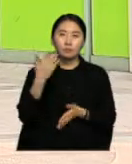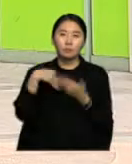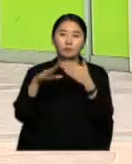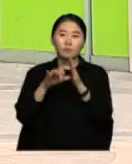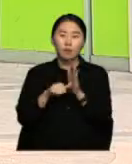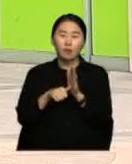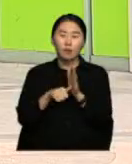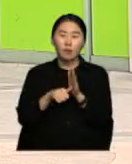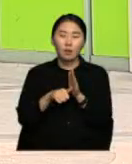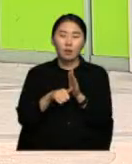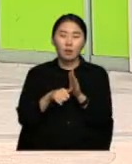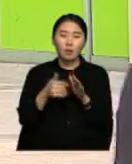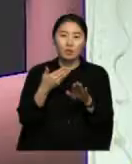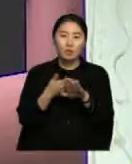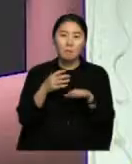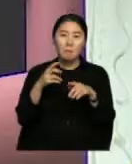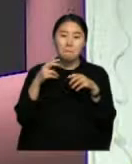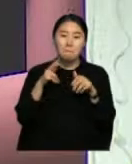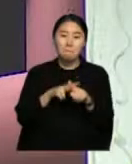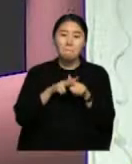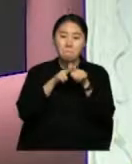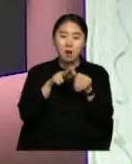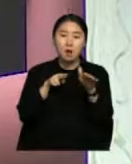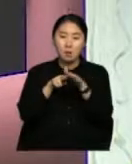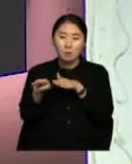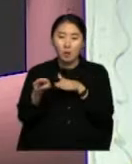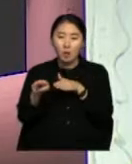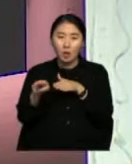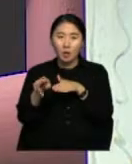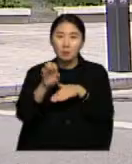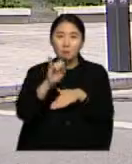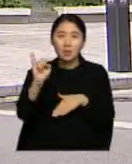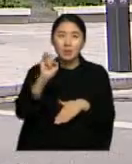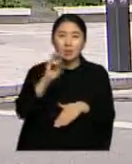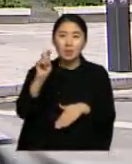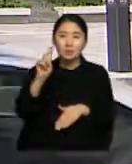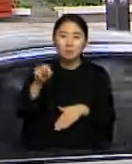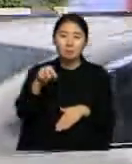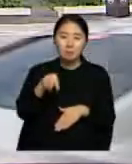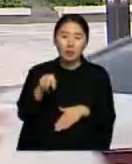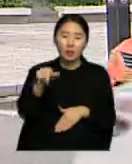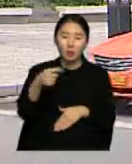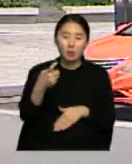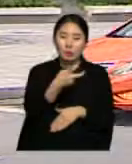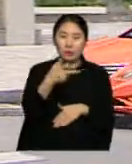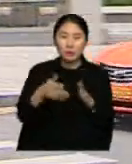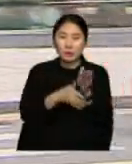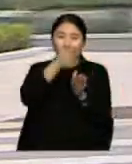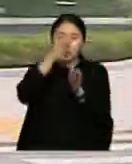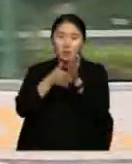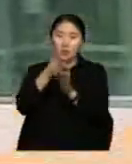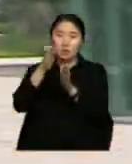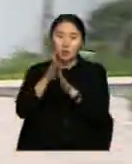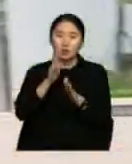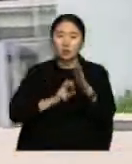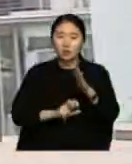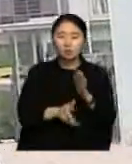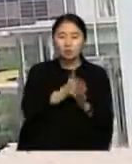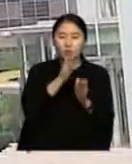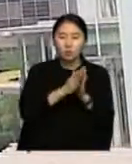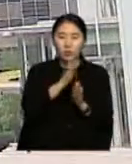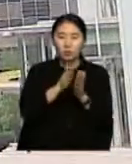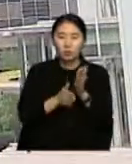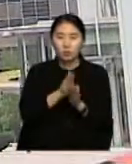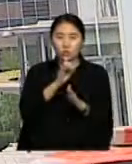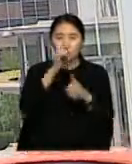조선시대 서민들이 양반들의 말을 피해 지나다녔다는 데서 유래한 피막골. 이곳에 대형 빌딩이 들어서며 역과 빌딩, 구청을